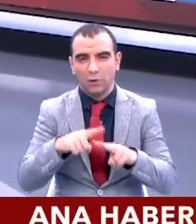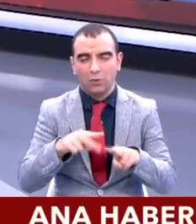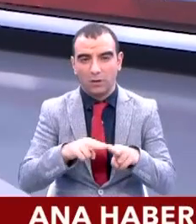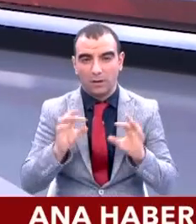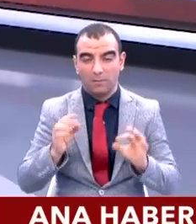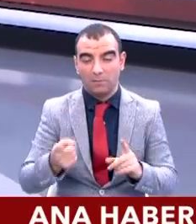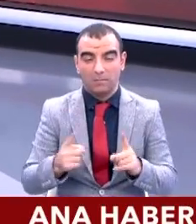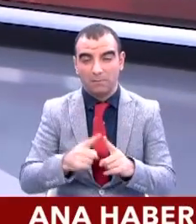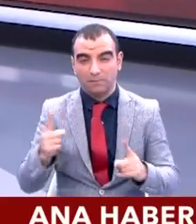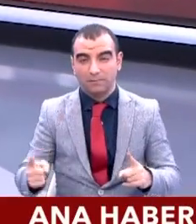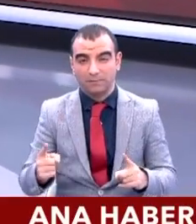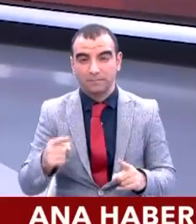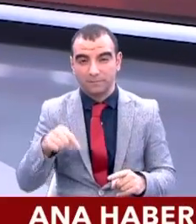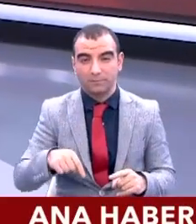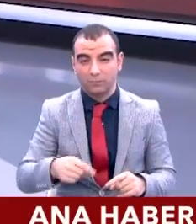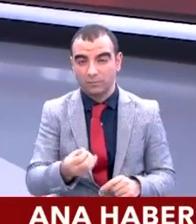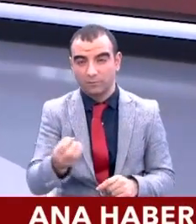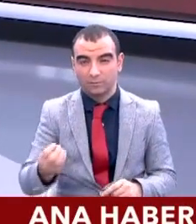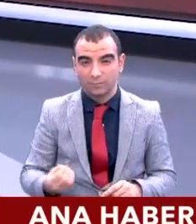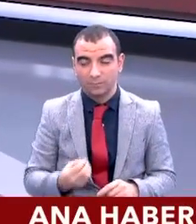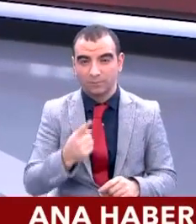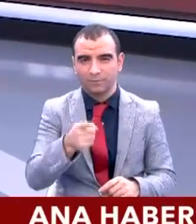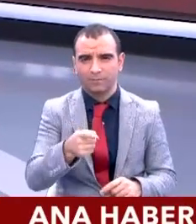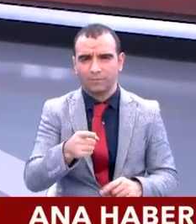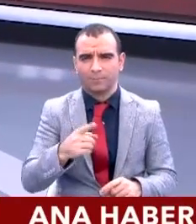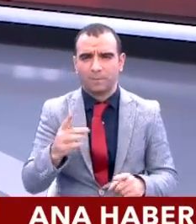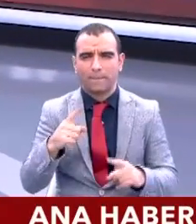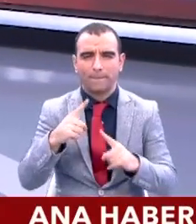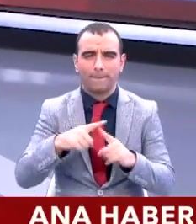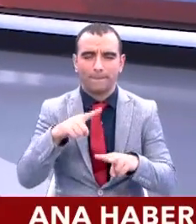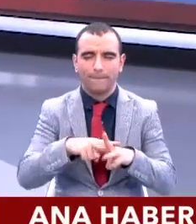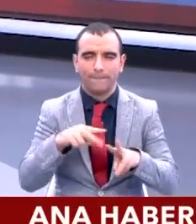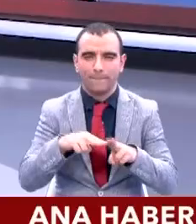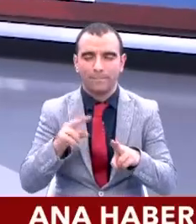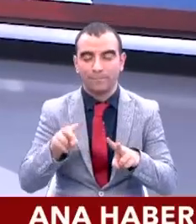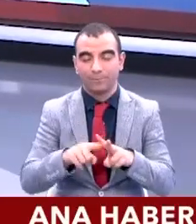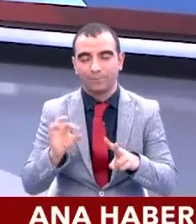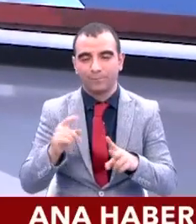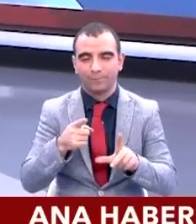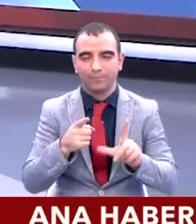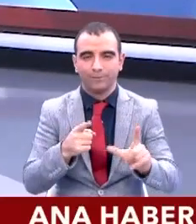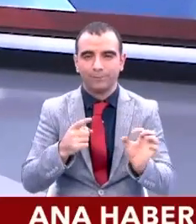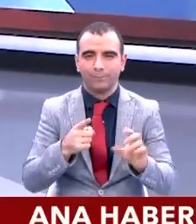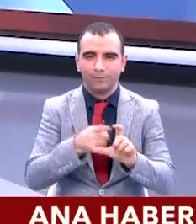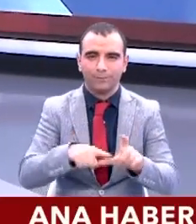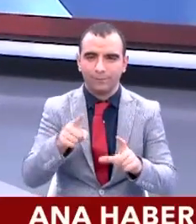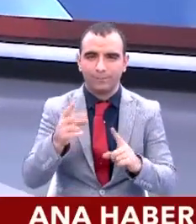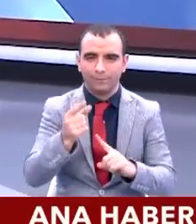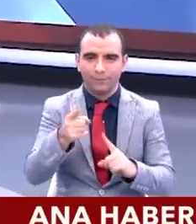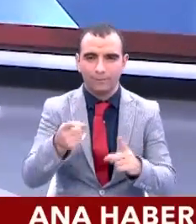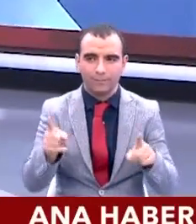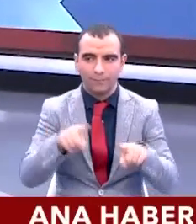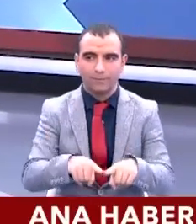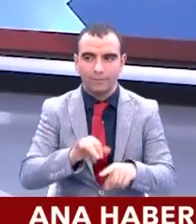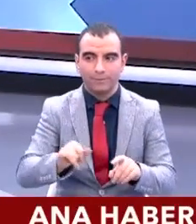son dönemde kapanmaya başladı zaten boncuğu teknoloji ile alakalıydı onları biraz anlamak lazım sosyolojik taleplerini demografik